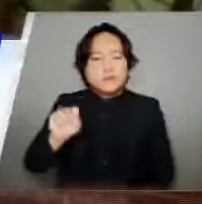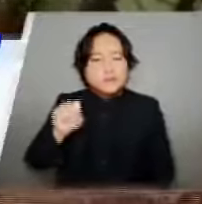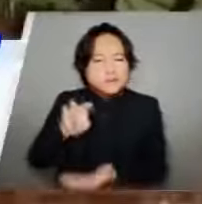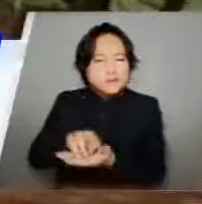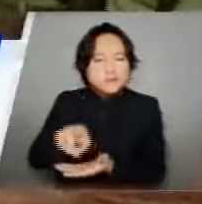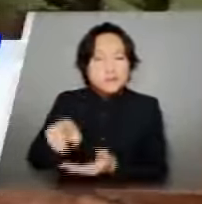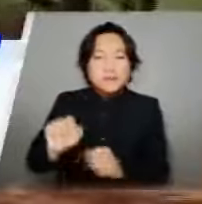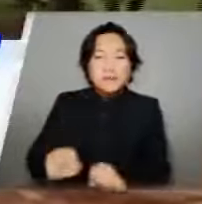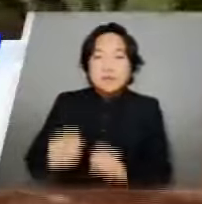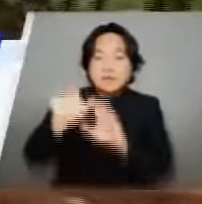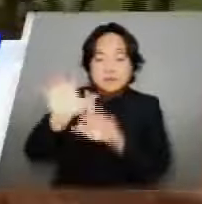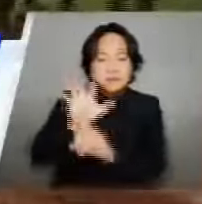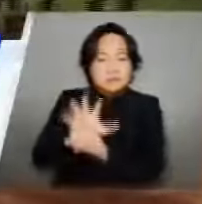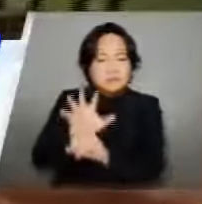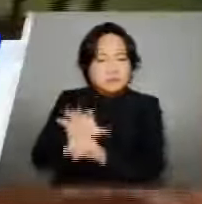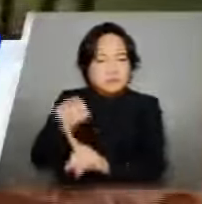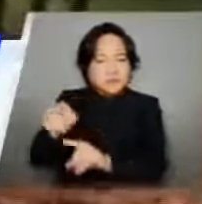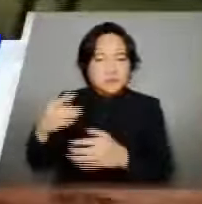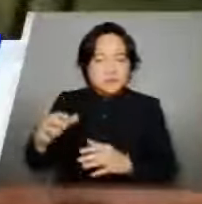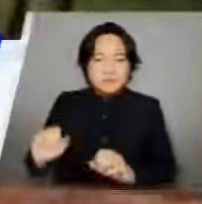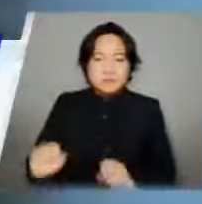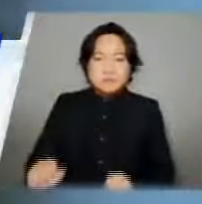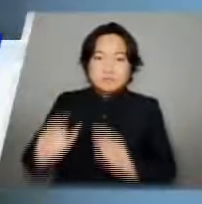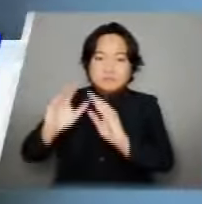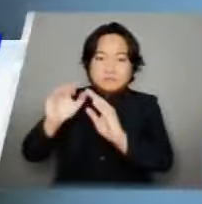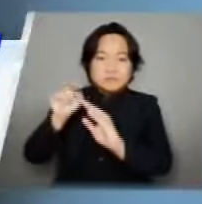Namandiraan, na highest peak ng lalawigan.